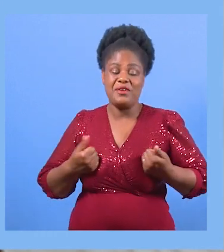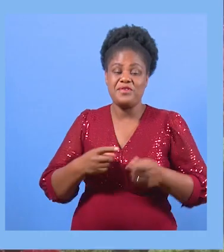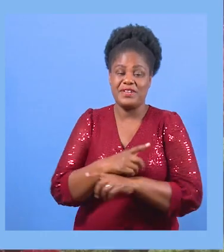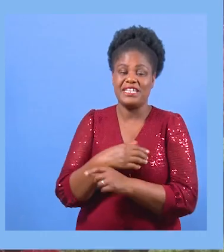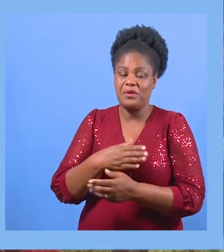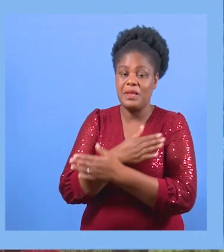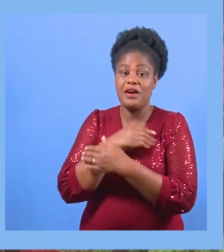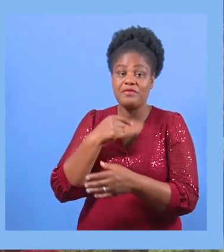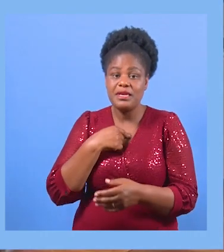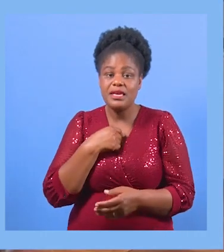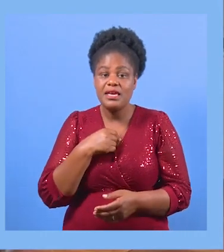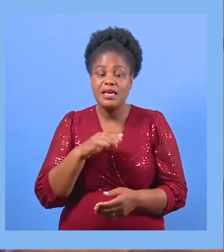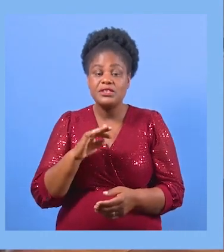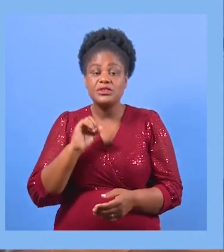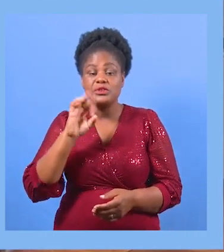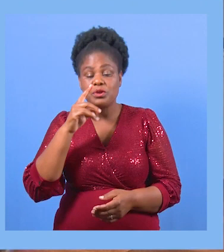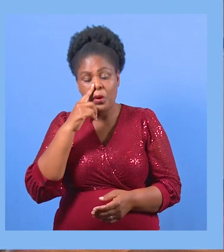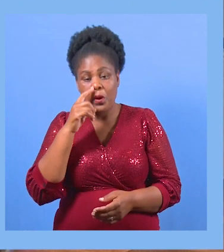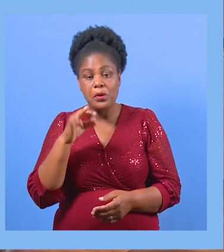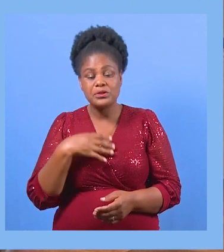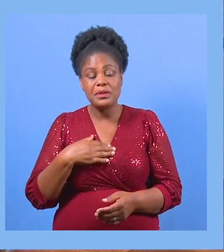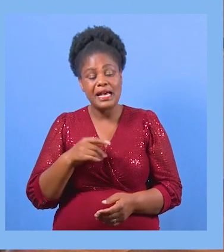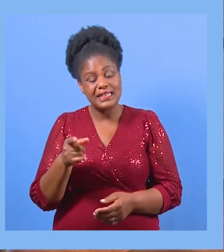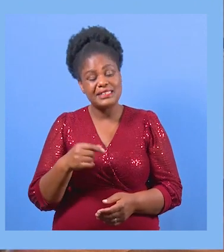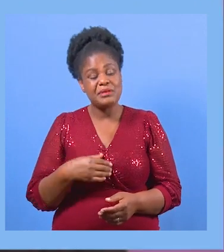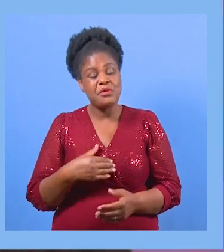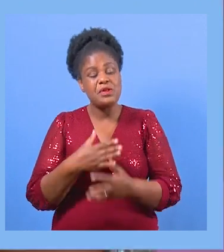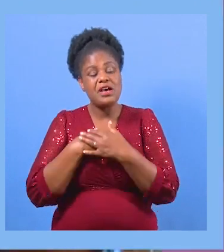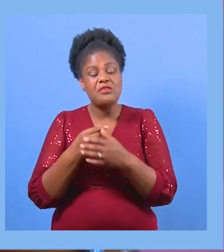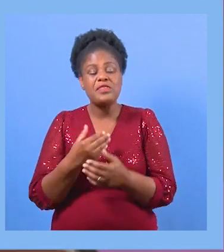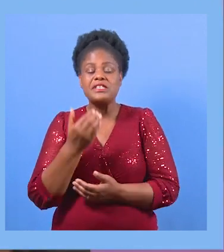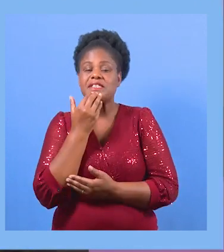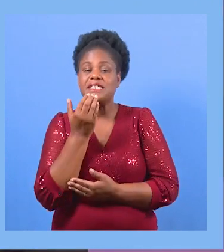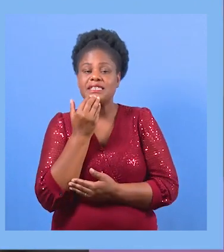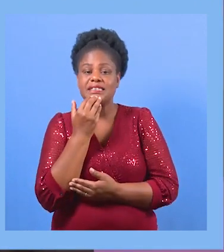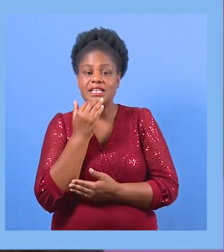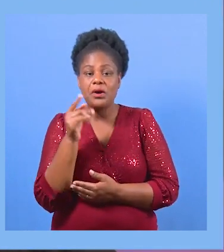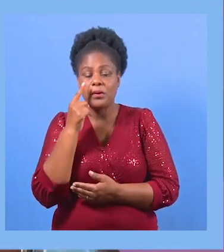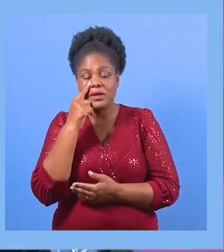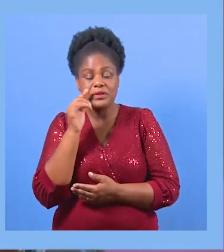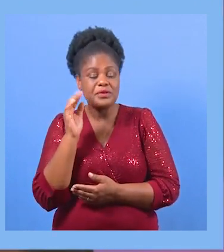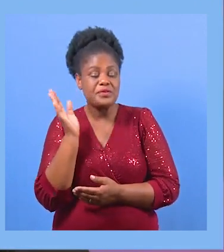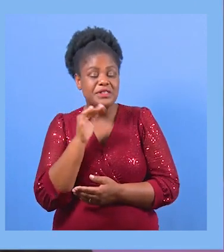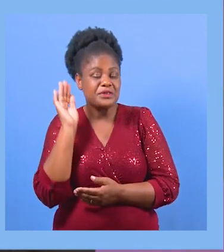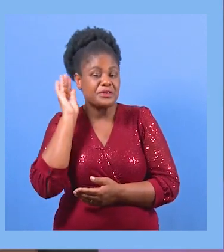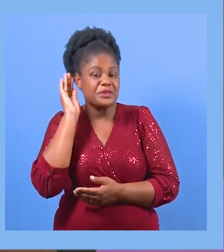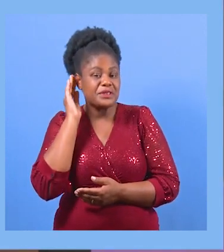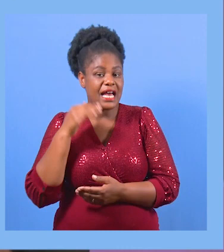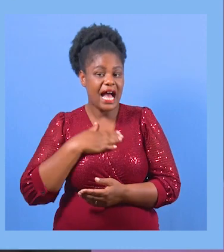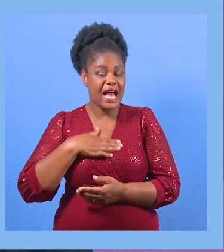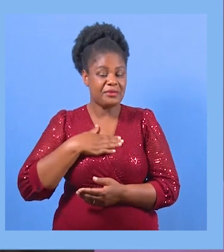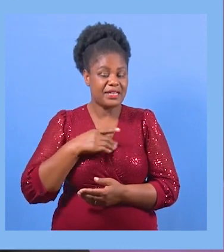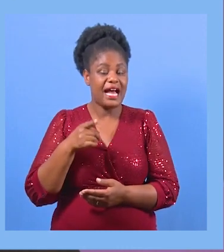hapana achanditora. Asi ndozvitira kuti chido chezvinhu zvakapawa zvambotaurwa Mai Chisamba, munhu akambonzwa kuti mukaka unotapira achada zvimwe,